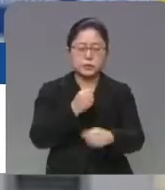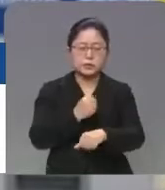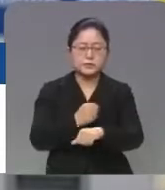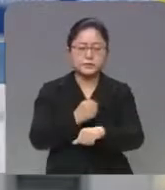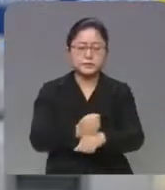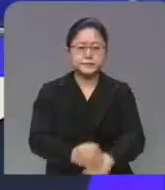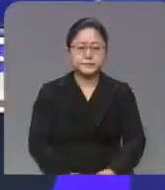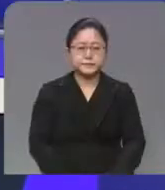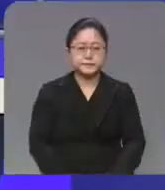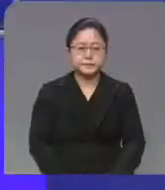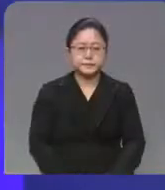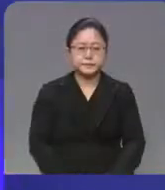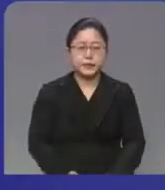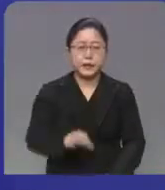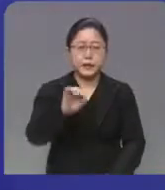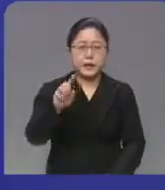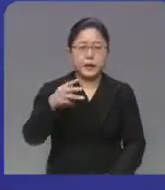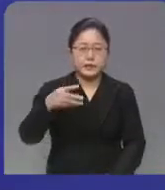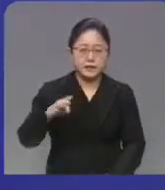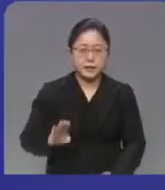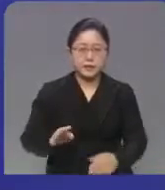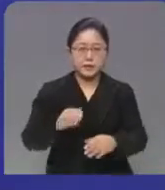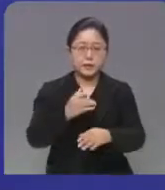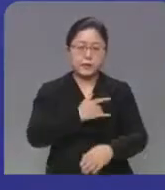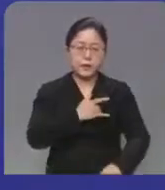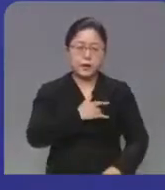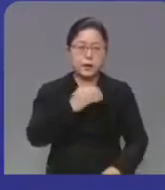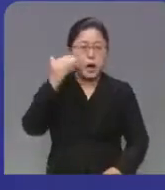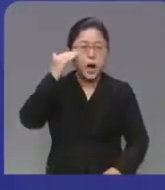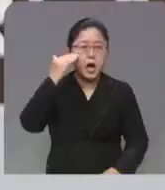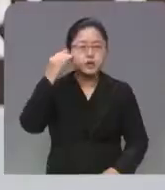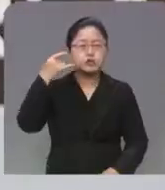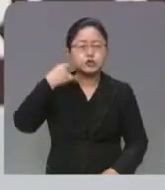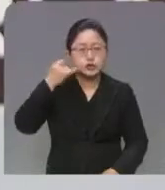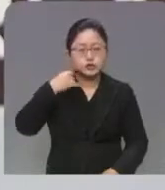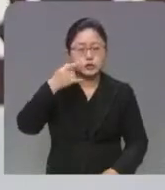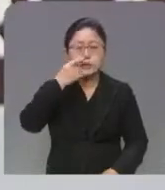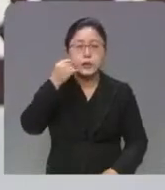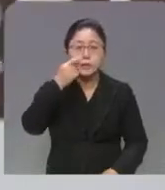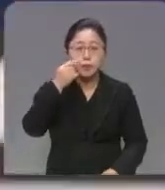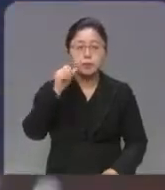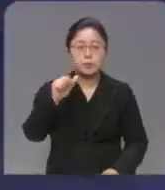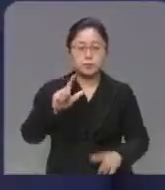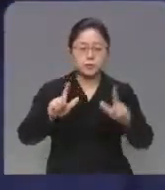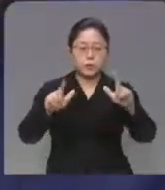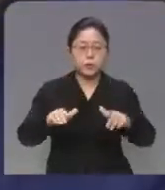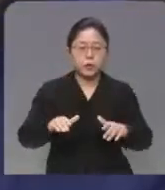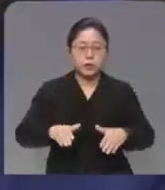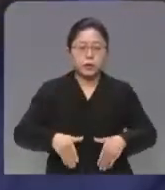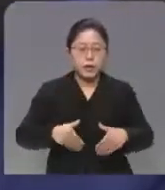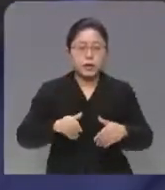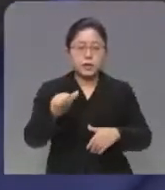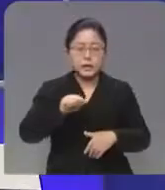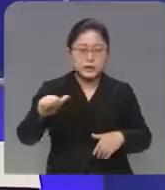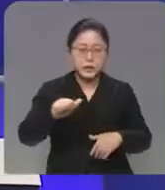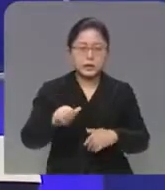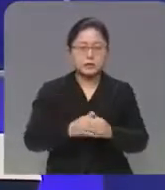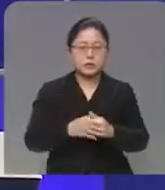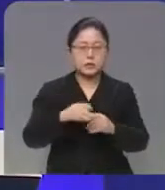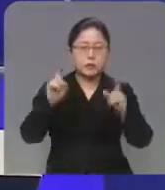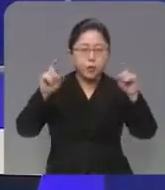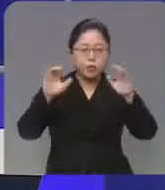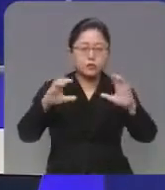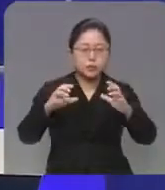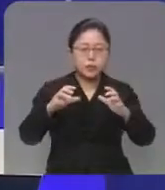좌우를 하거든요. RCEP에 참여하는 회원국은 한중일과 아세안 소속 동남아 10개 나라, 그리고 호주와 뉴질랜드 등 모두